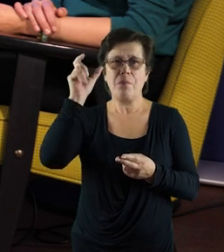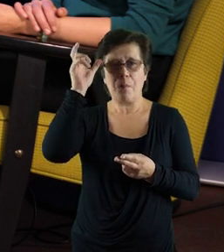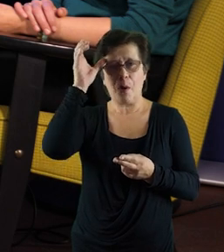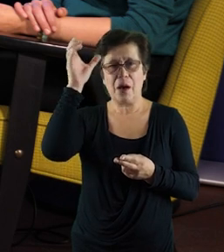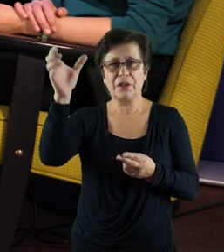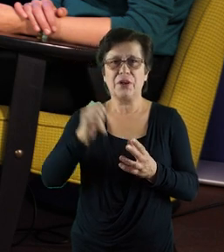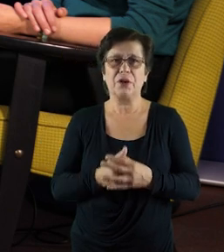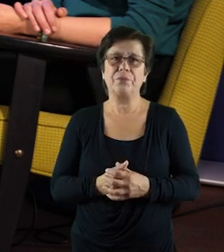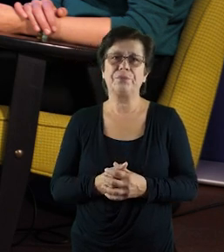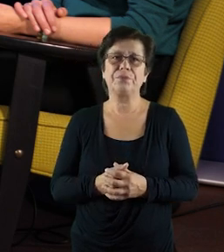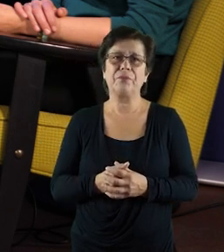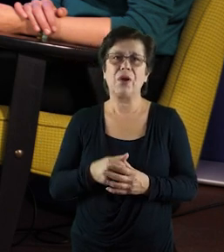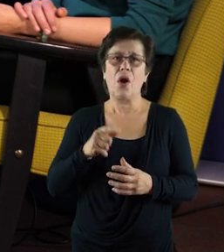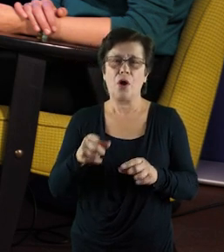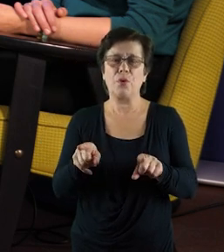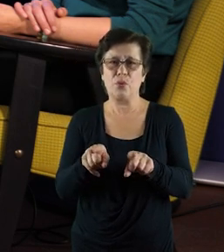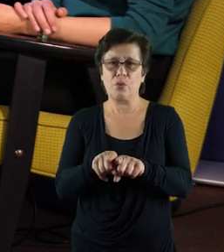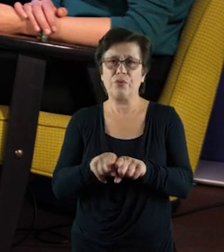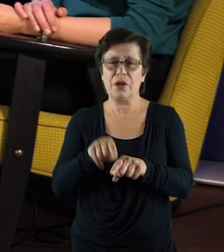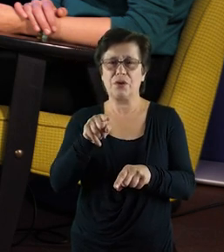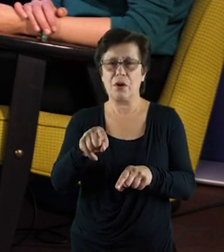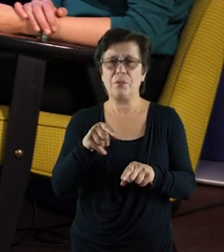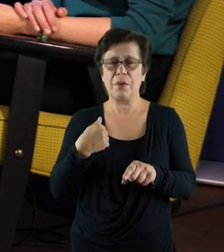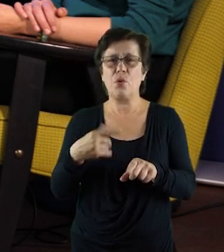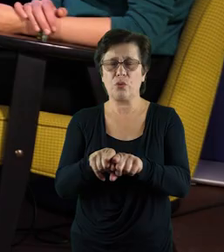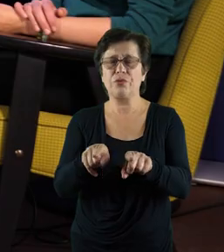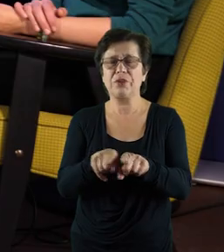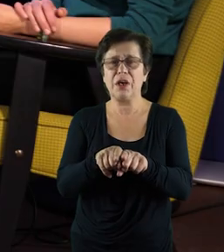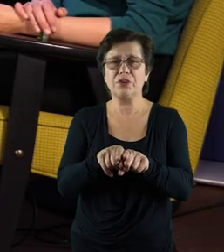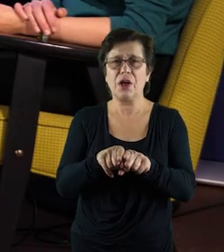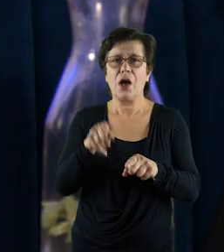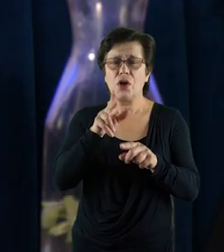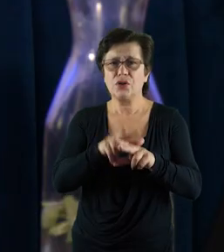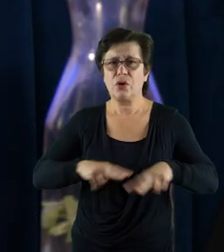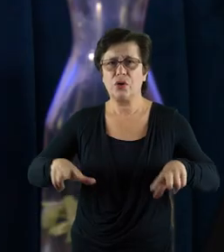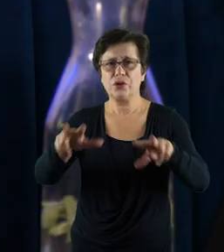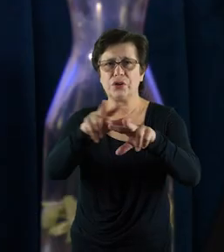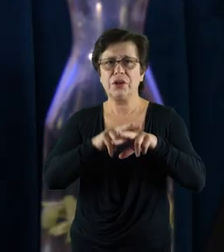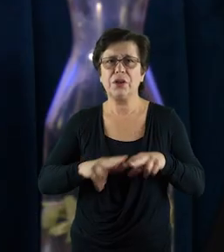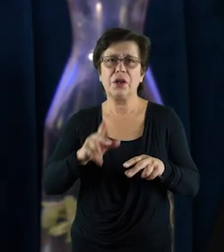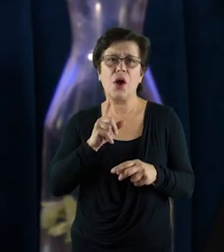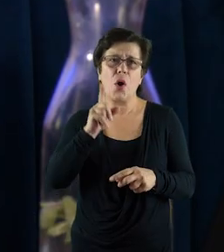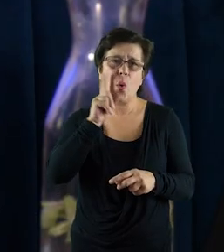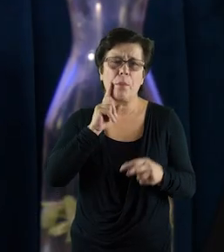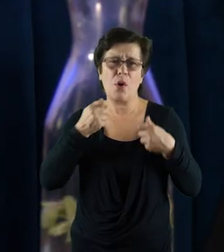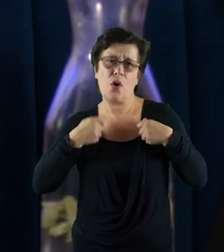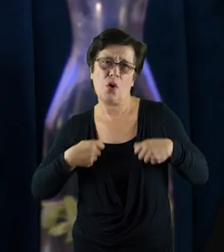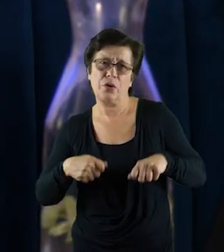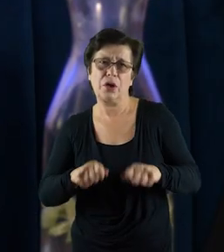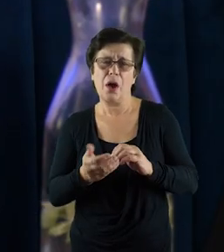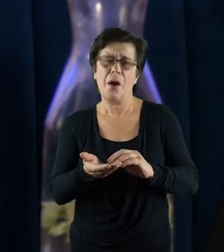był z pochodzenia, był z rodziny chłopskiej i później zresztą w jednym z wywiadów tuż przed śmiercią powiedział,